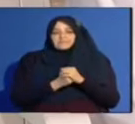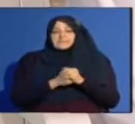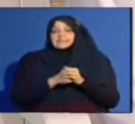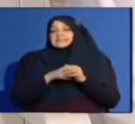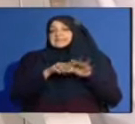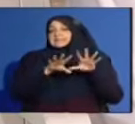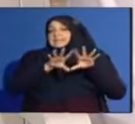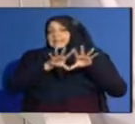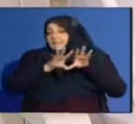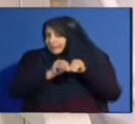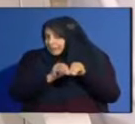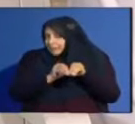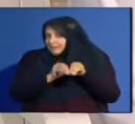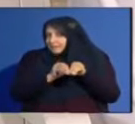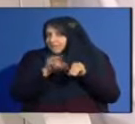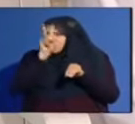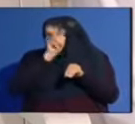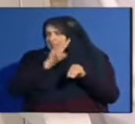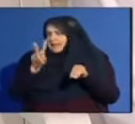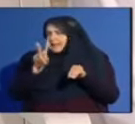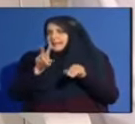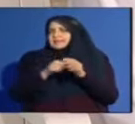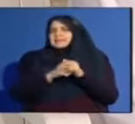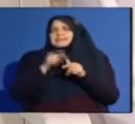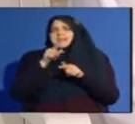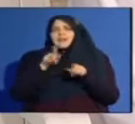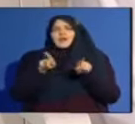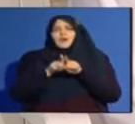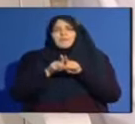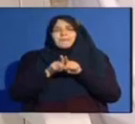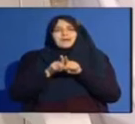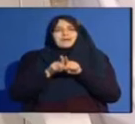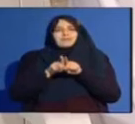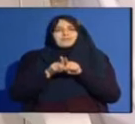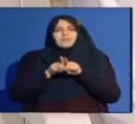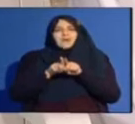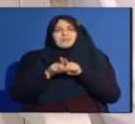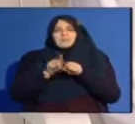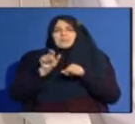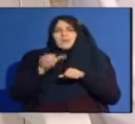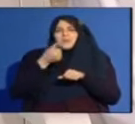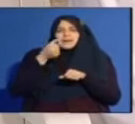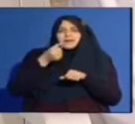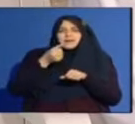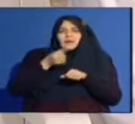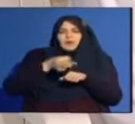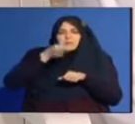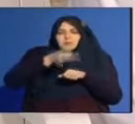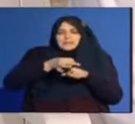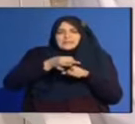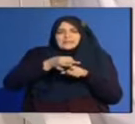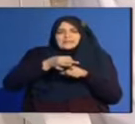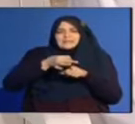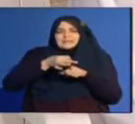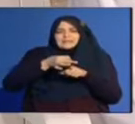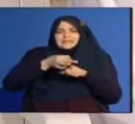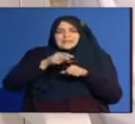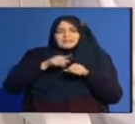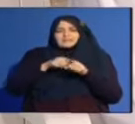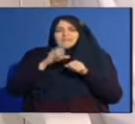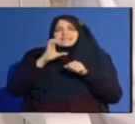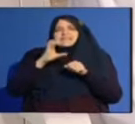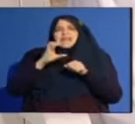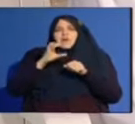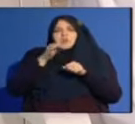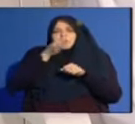الأسرة عموما هي اللبنة الأساس في بناء المجتمع. نعم. إذا كانت الأسرة